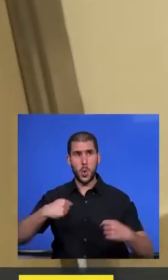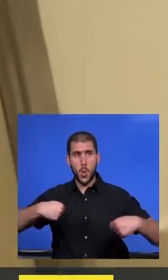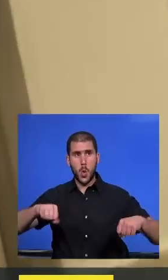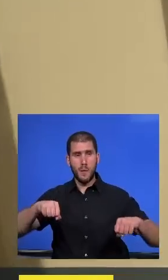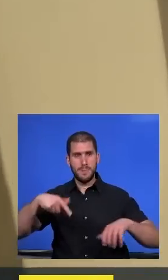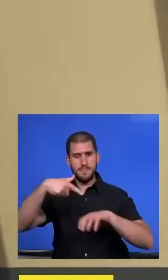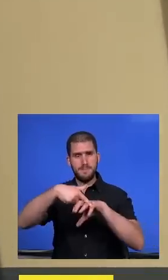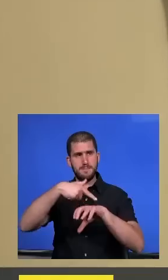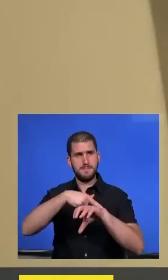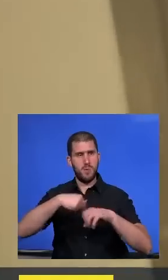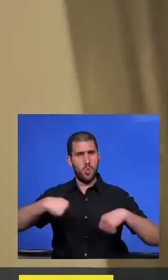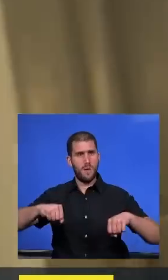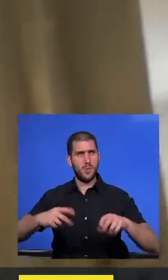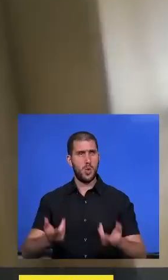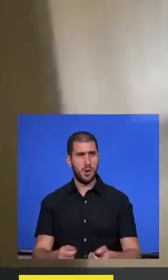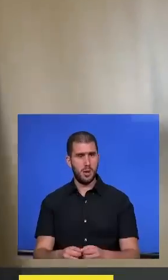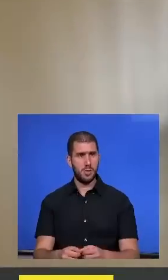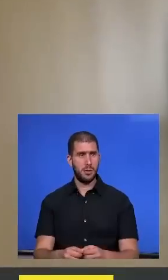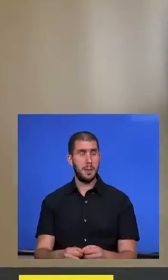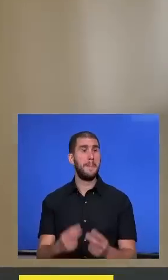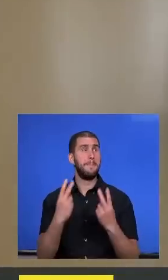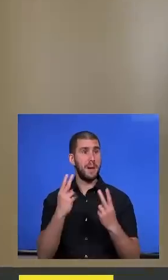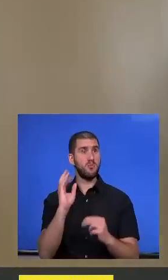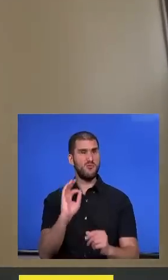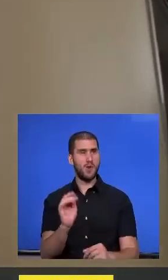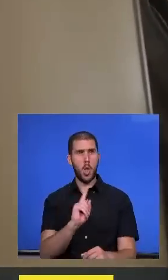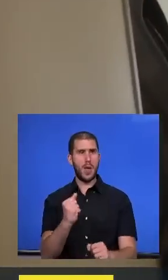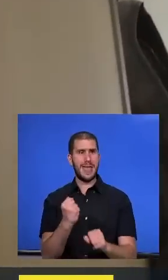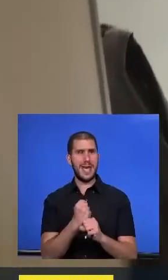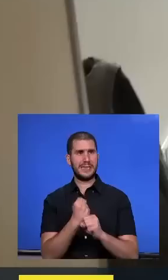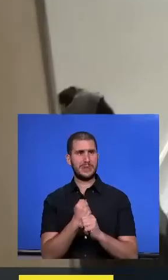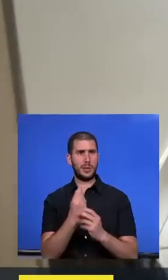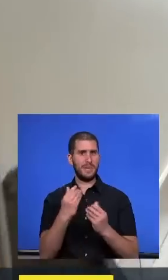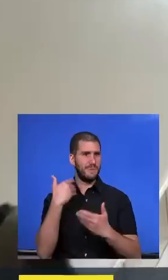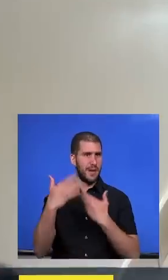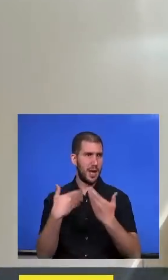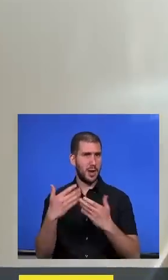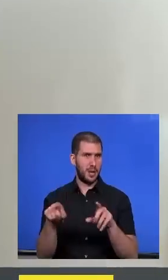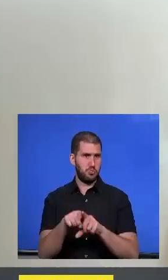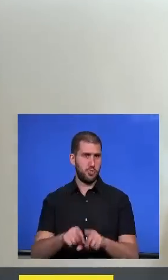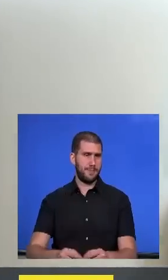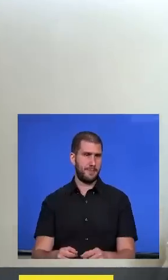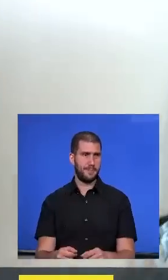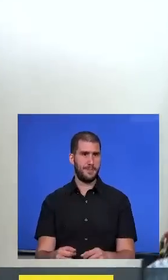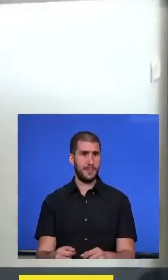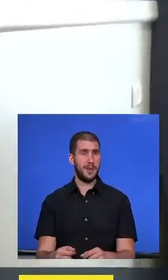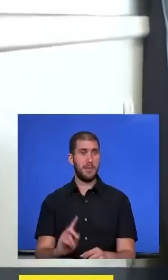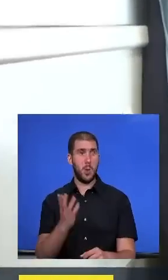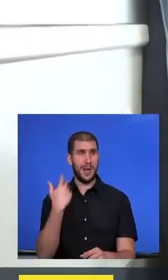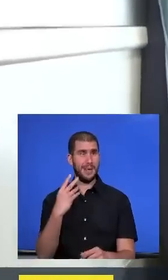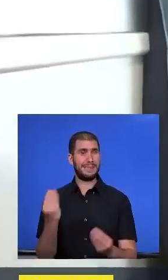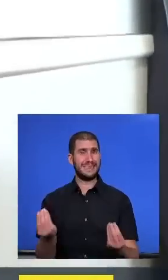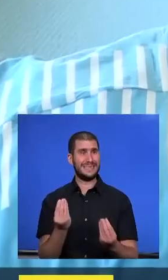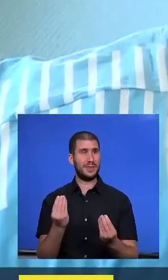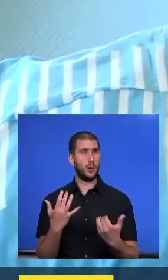את שני הרוכבים שהיו על האופנוע, בעיקר על מנת שהם לא יעשו דבר כזה בהמשך. אם לא הייתי עם